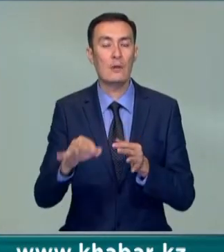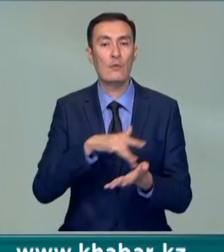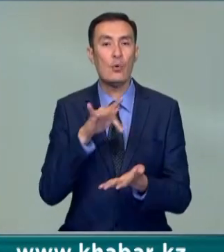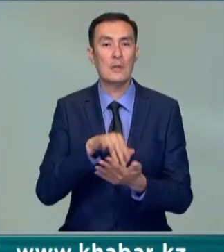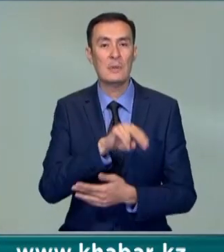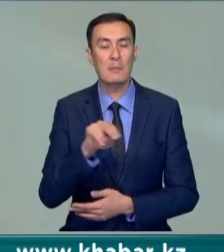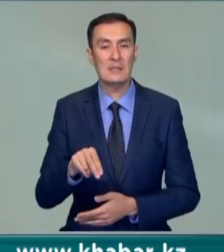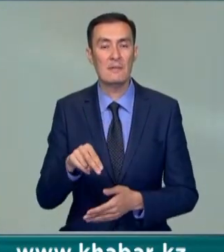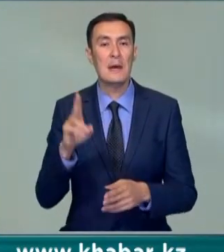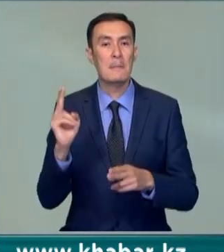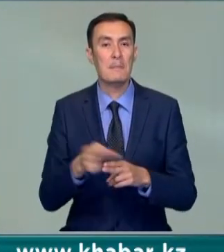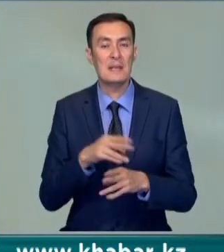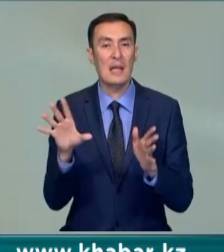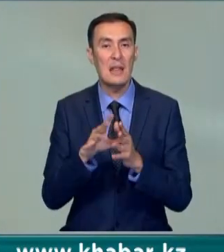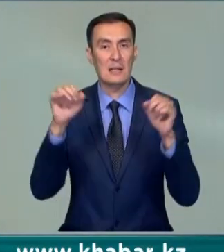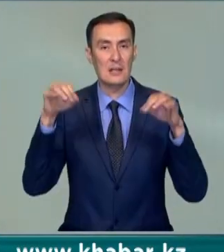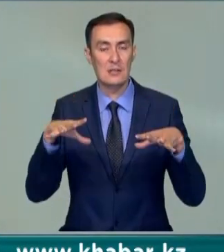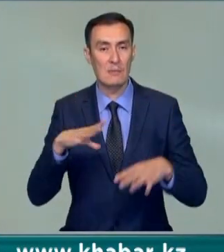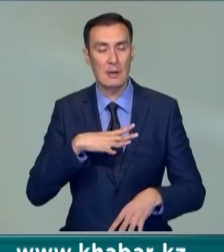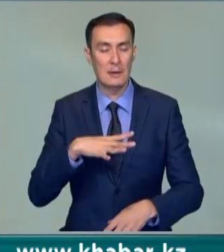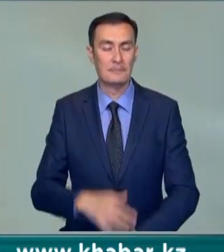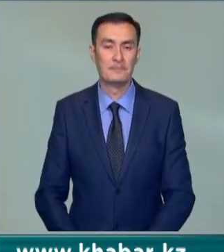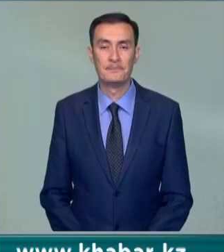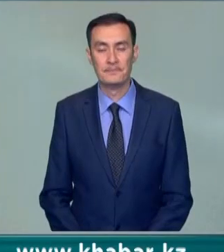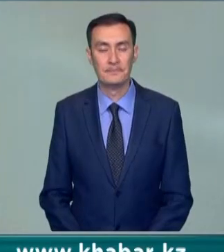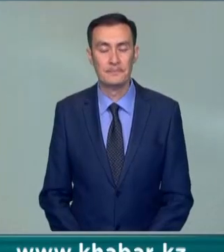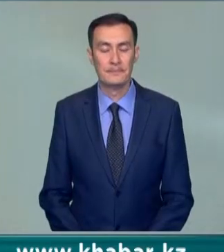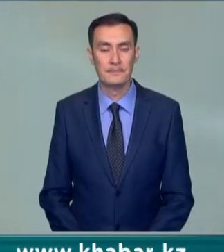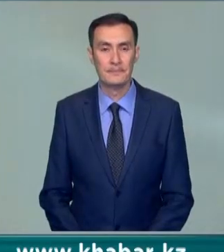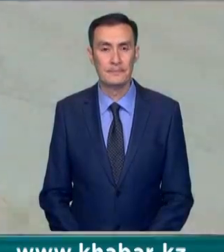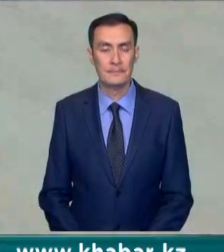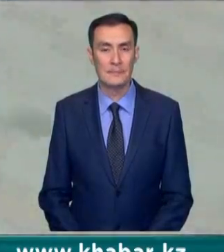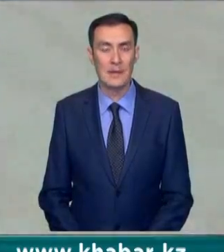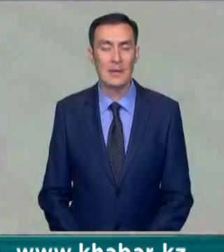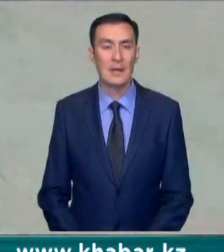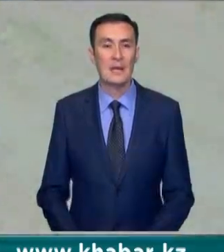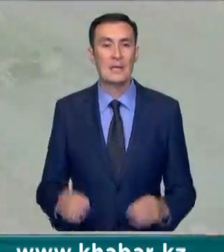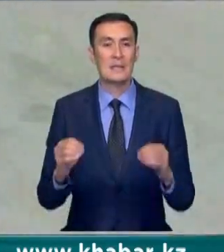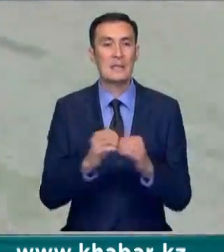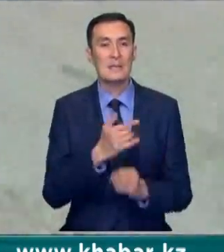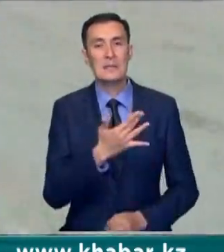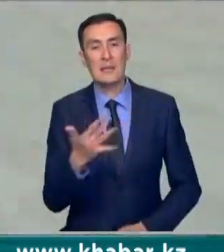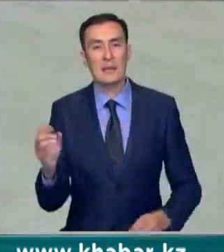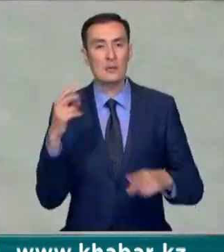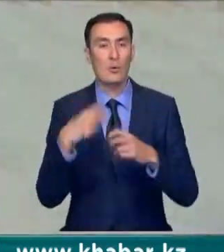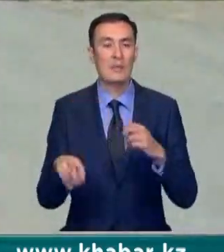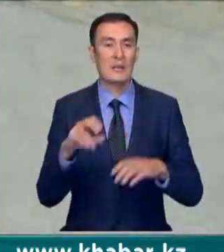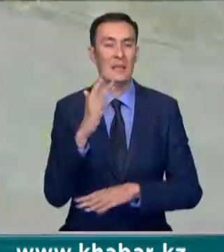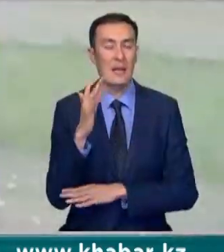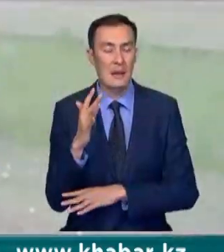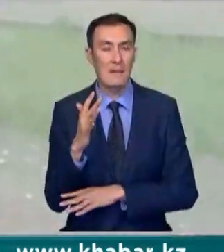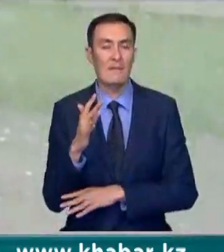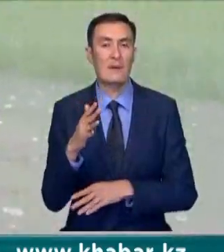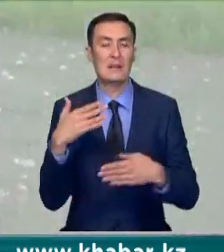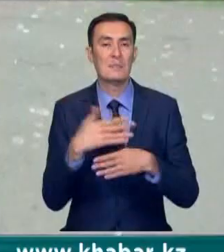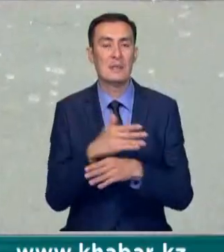Петропавловска остались без света. Все подробности в репортаже Нургуль Ахметовой. С десяток поваленных деревьев, сломанные ветки, оторванные